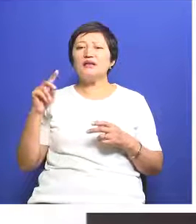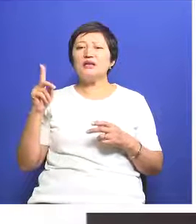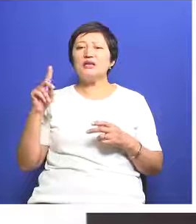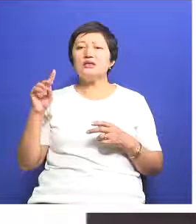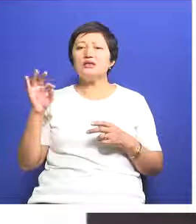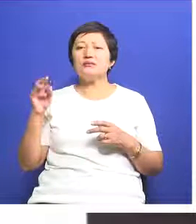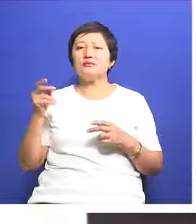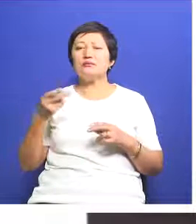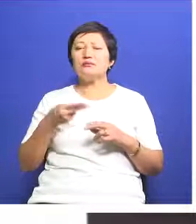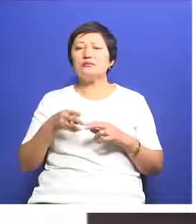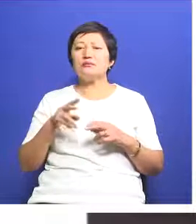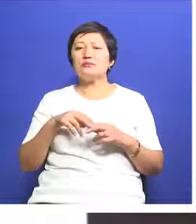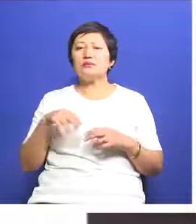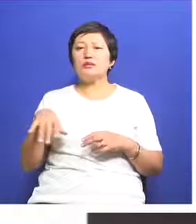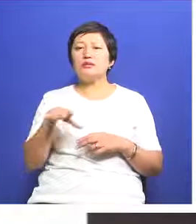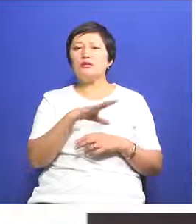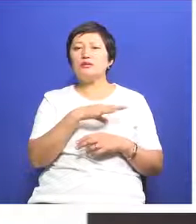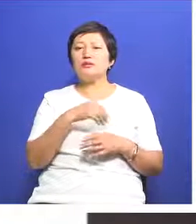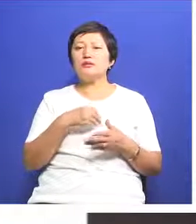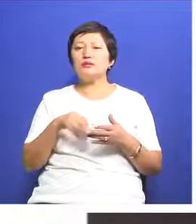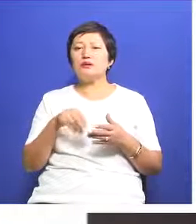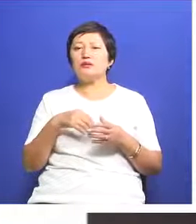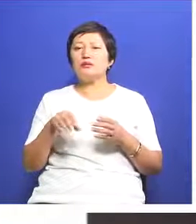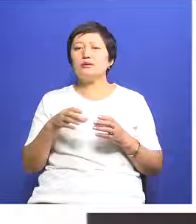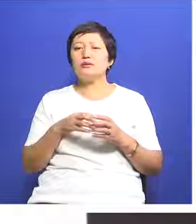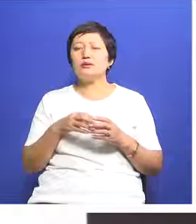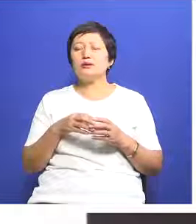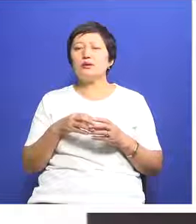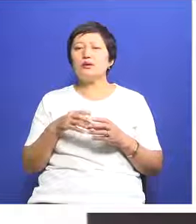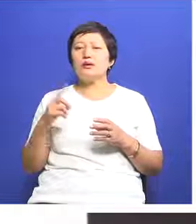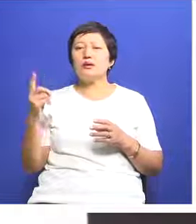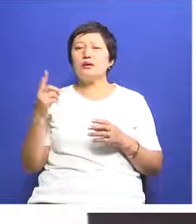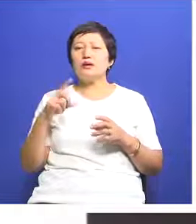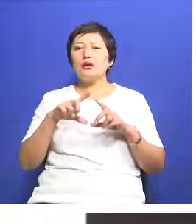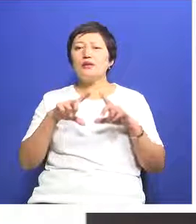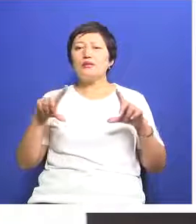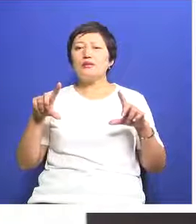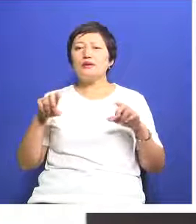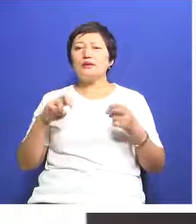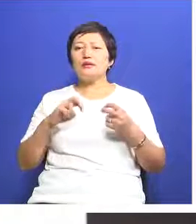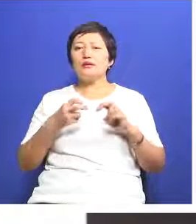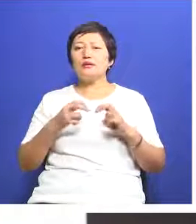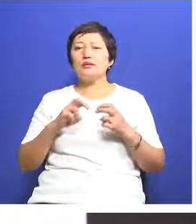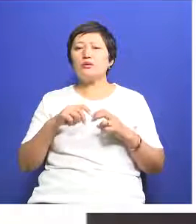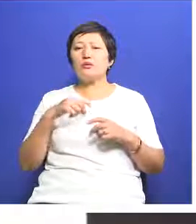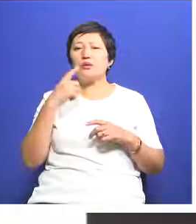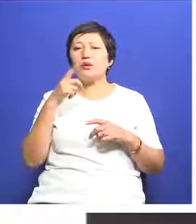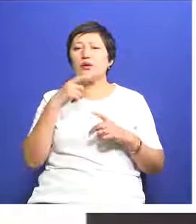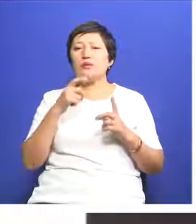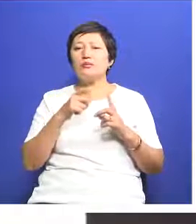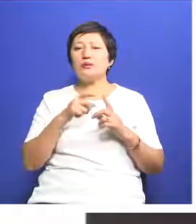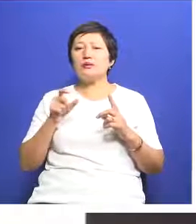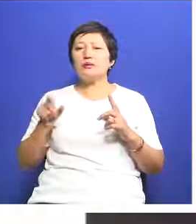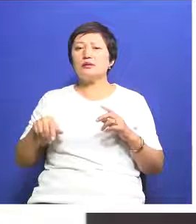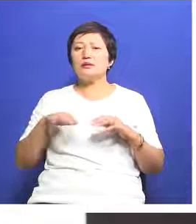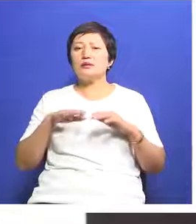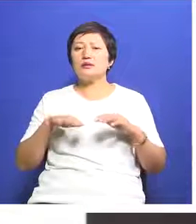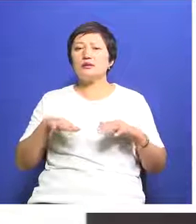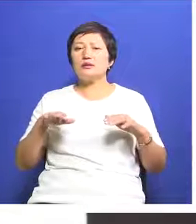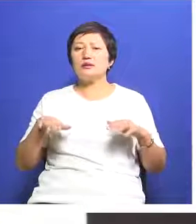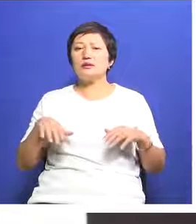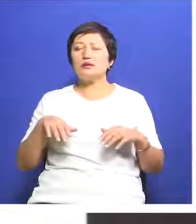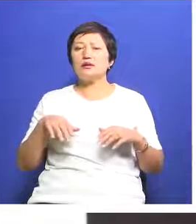deyma, bärin özümüz alıp oturup. Odan kiyin janına mektep meselesi dedi, kokem aytıp ötü, odan kiyin sadik bizde jabılıp